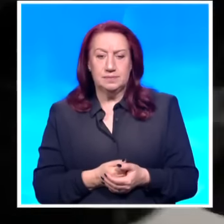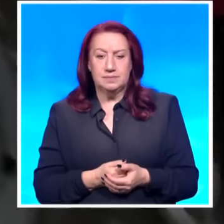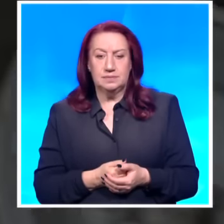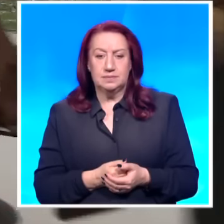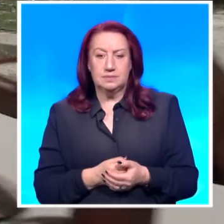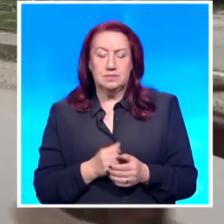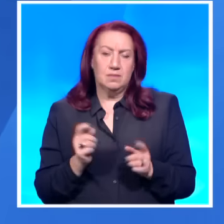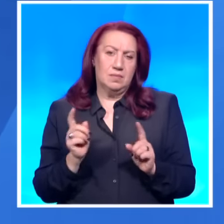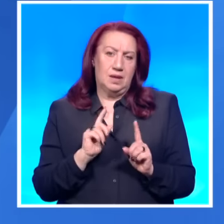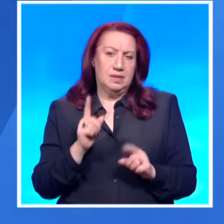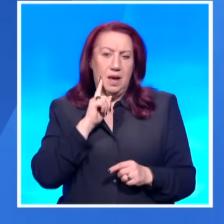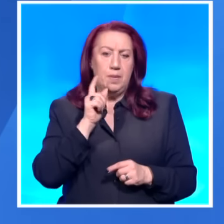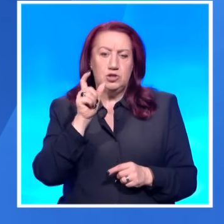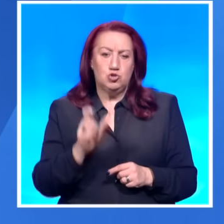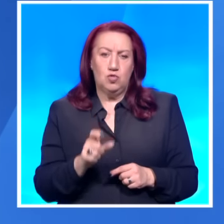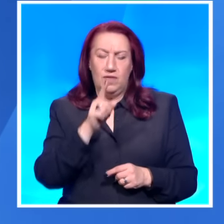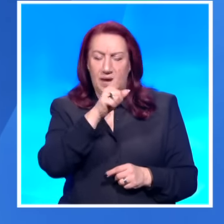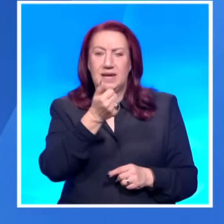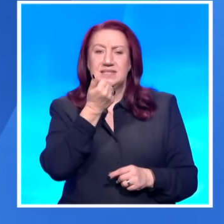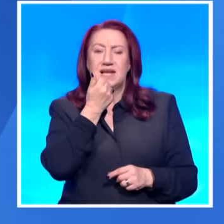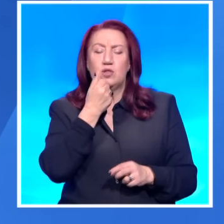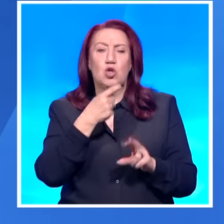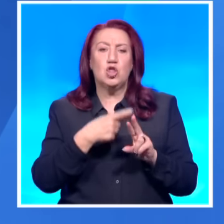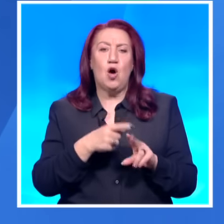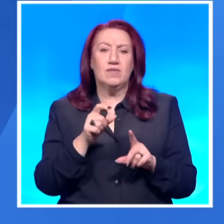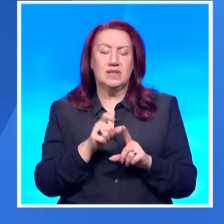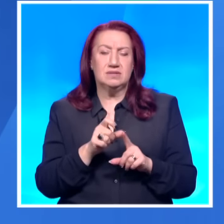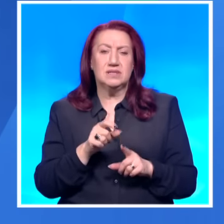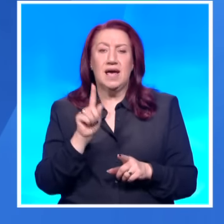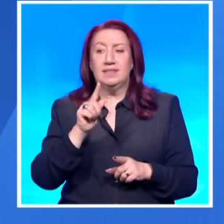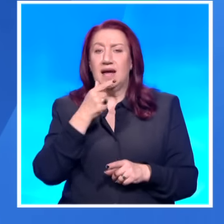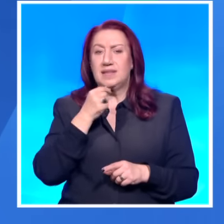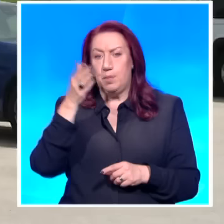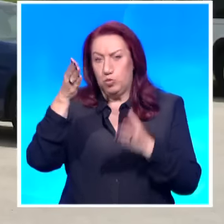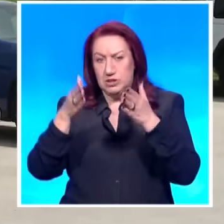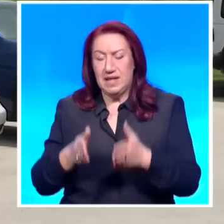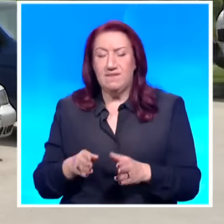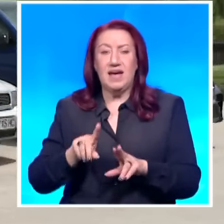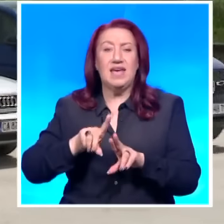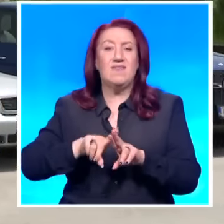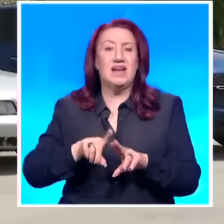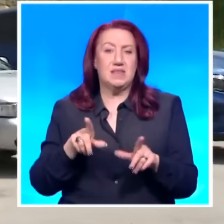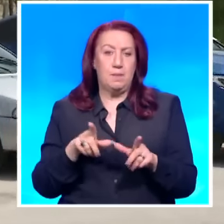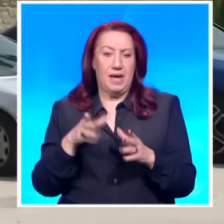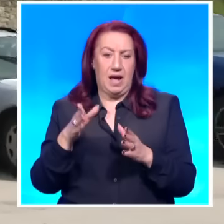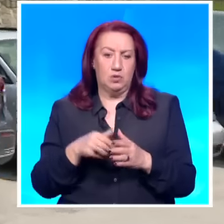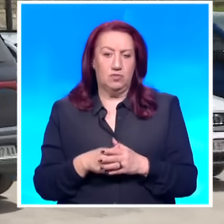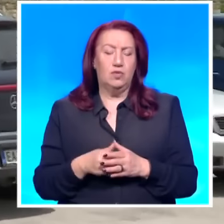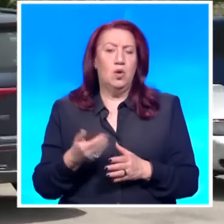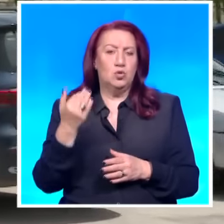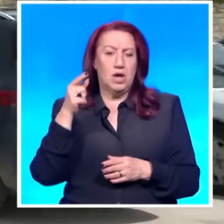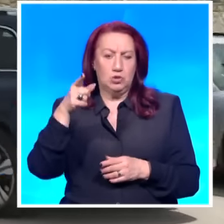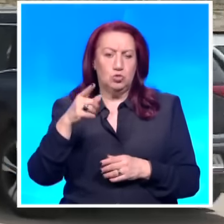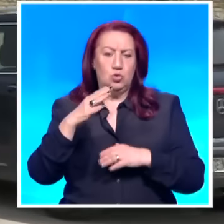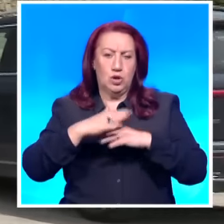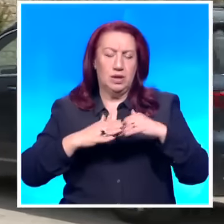Няма човек в Неофи Трилски, който да не е чувал за идеолога на новата партия Величие Ивелин Михайлов. Хората казват, че откакто той партньорите му